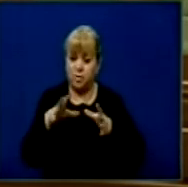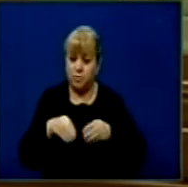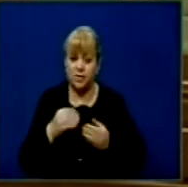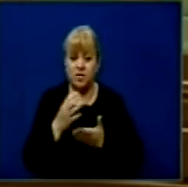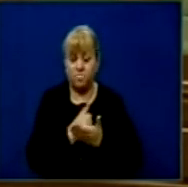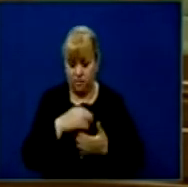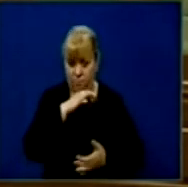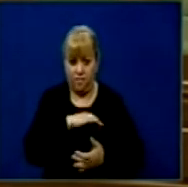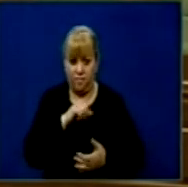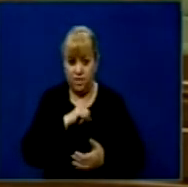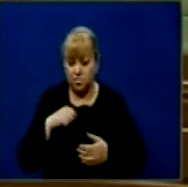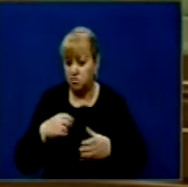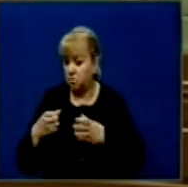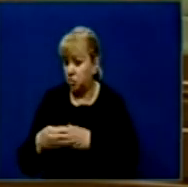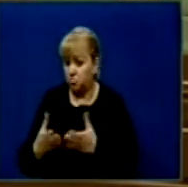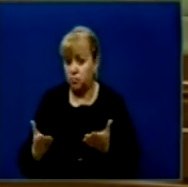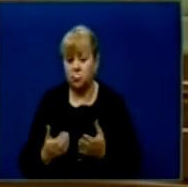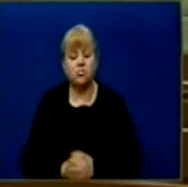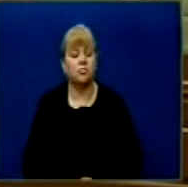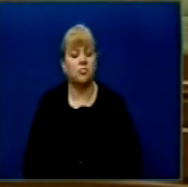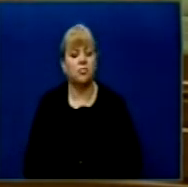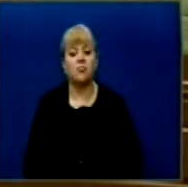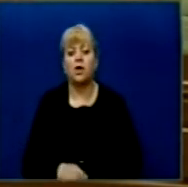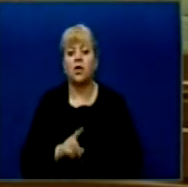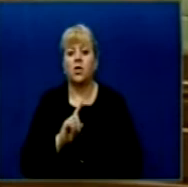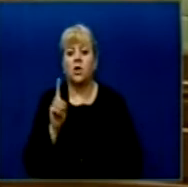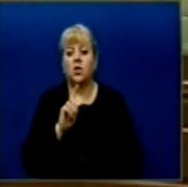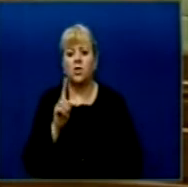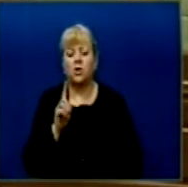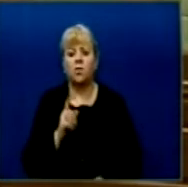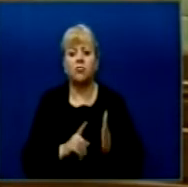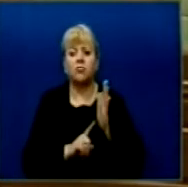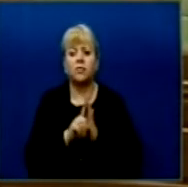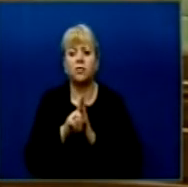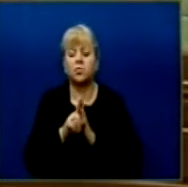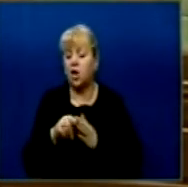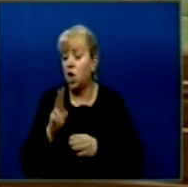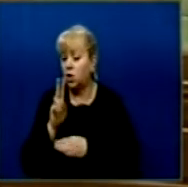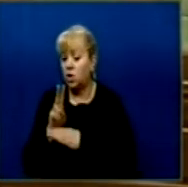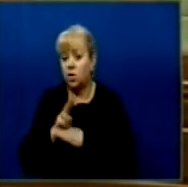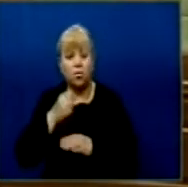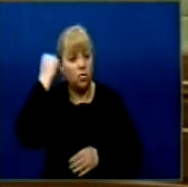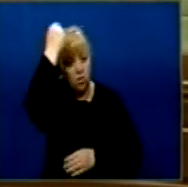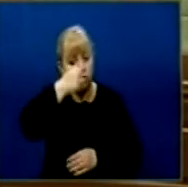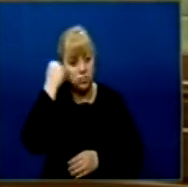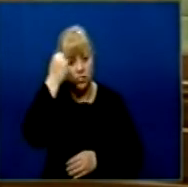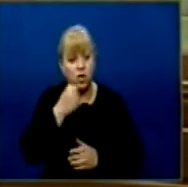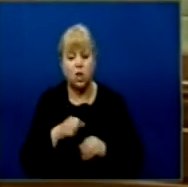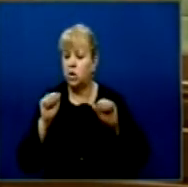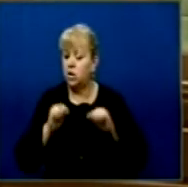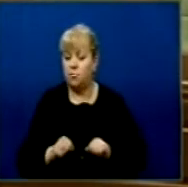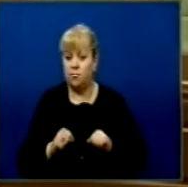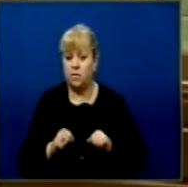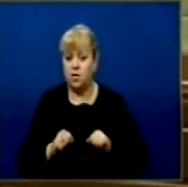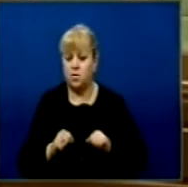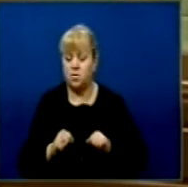personal ose grupor në kohë të caktuar. Por jo masa të cilat e drejtojnë Kosovën diku ku qeveria vërtet dëshiron